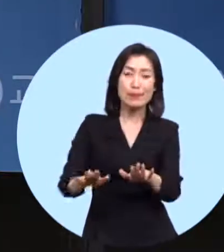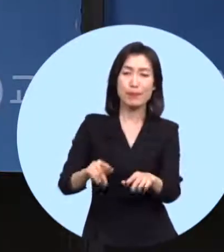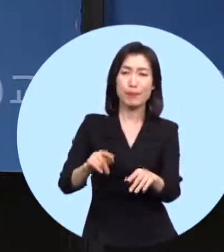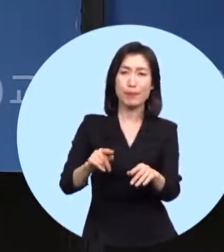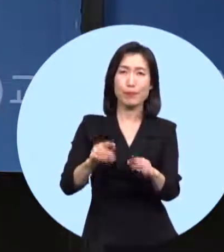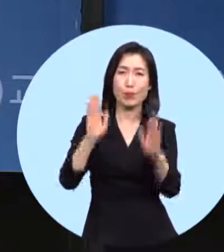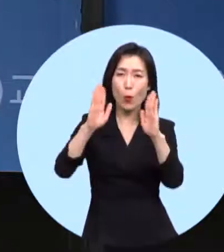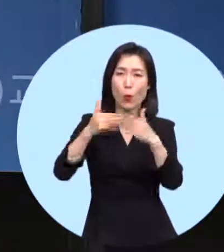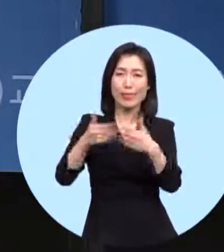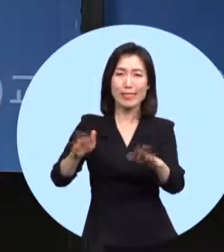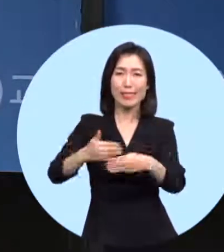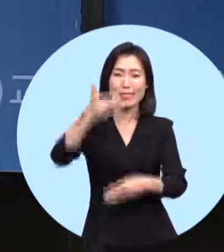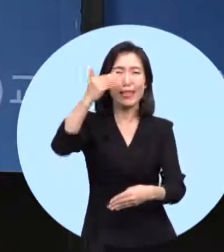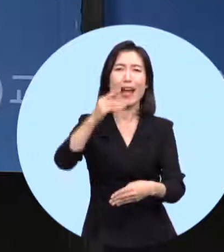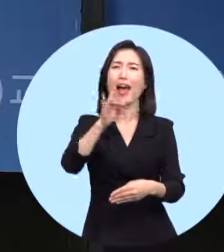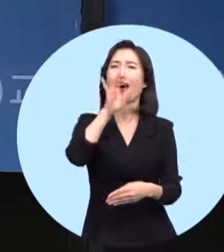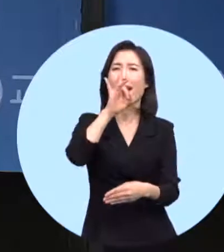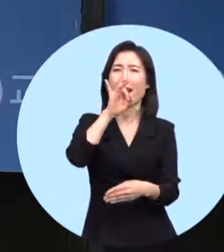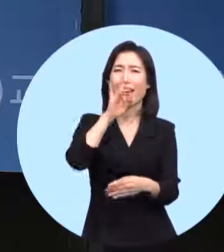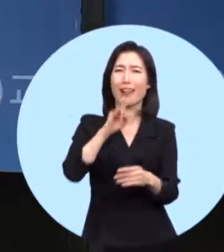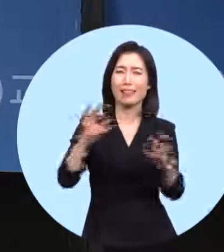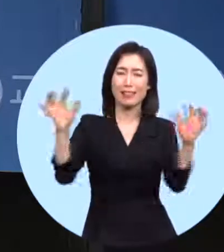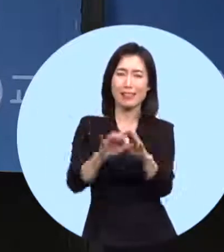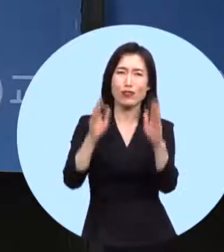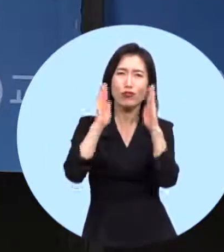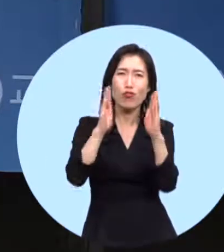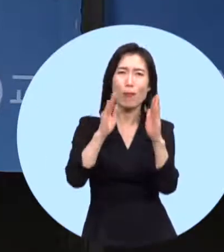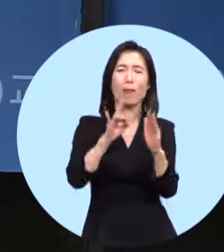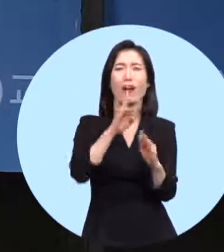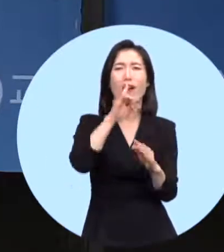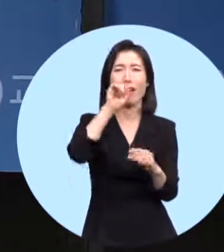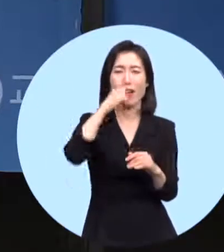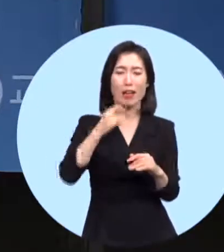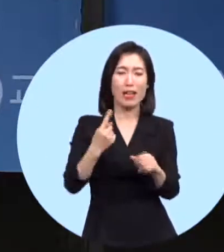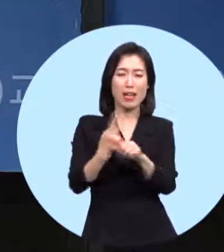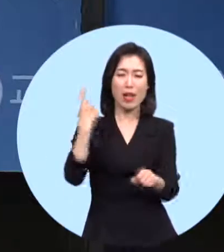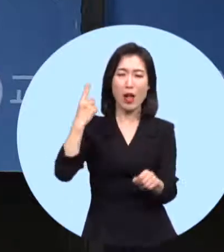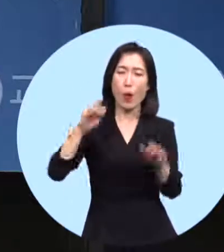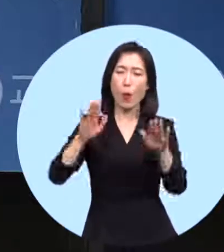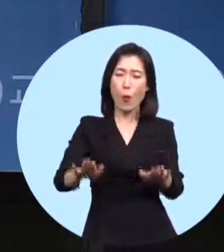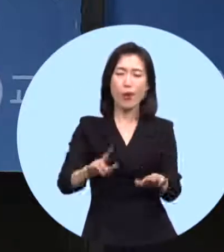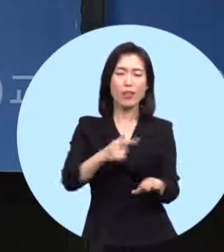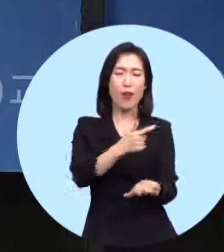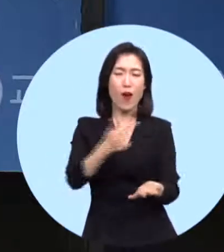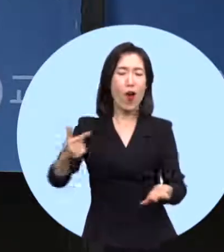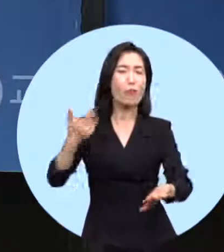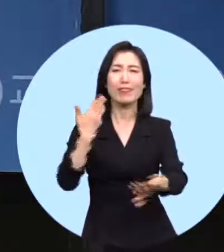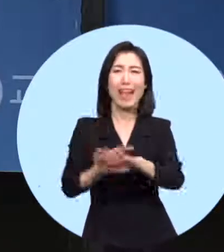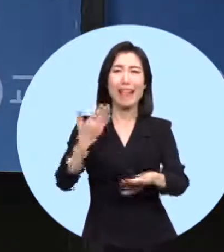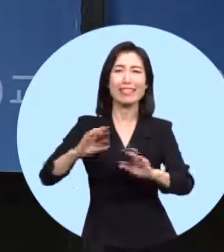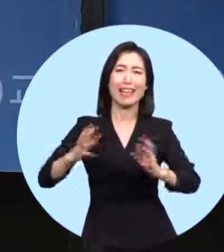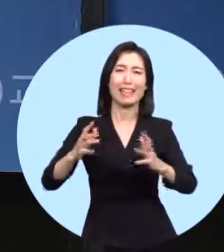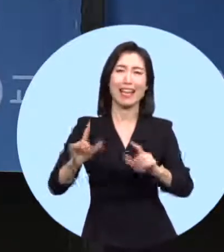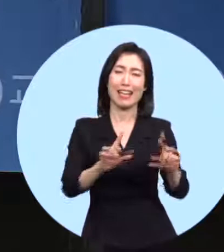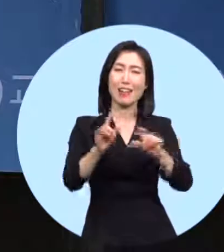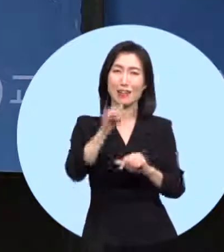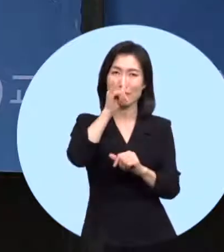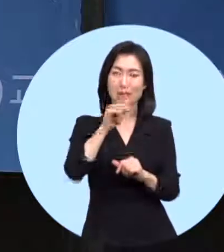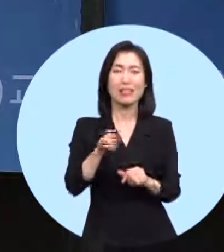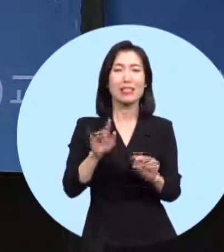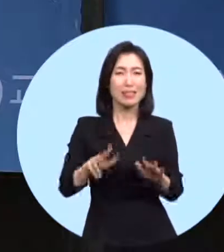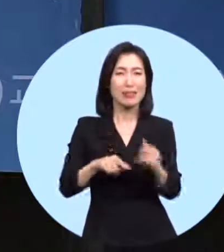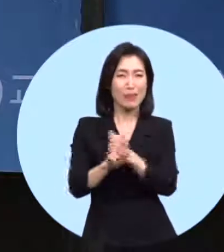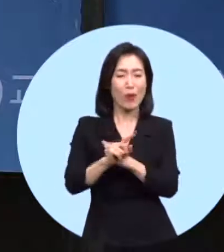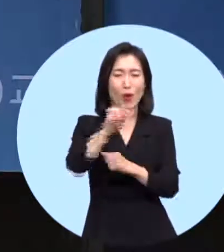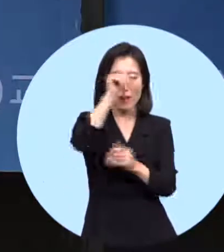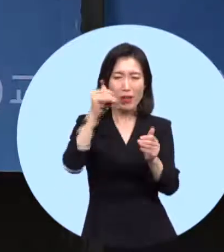열 수 없지 않습니까? 그런 것처럼 정말로 다른 세상에 살고 있는 것 같습니다. 말하자면은 평생교육의 지금 토대가 굉장히